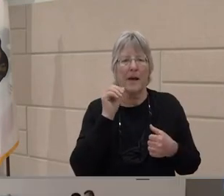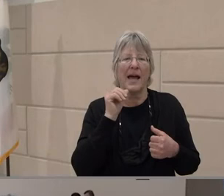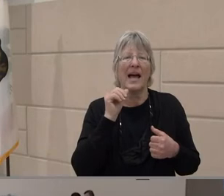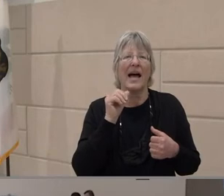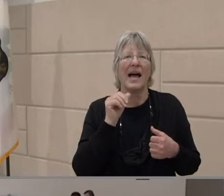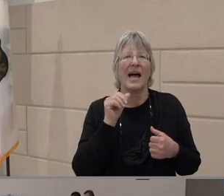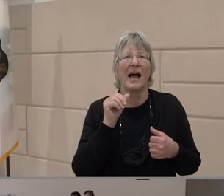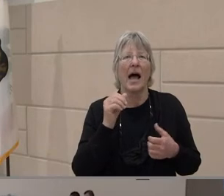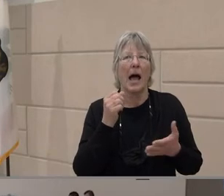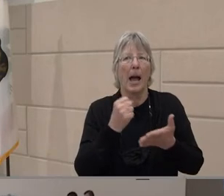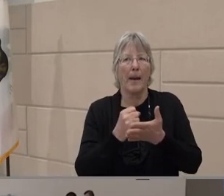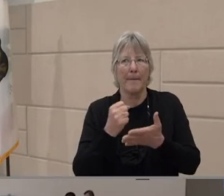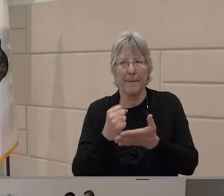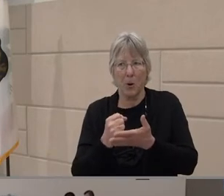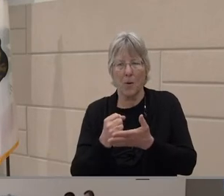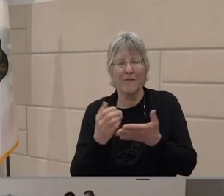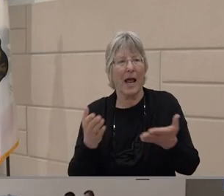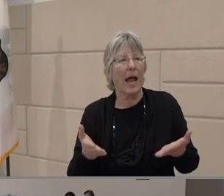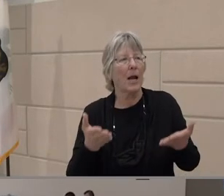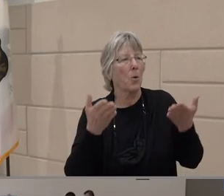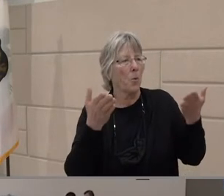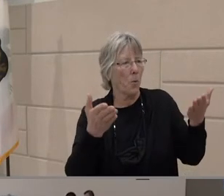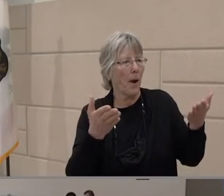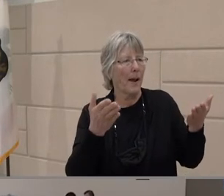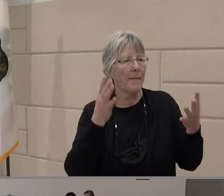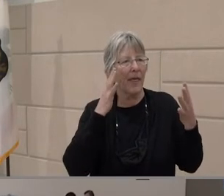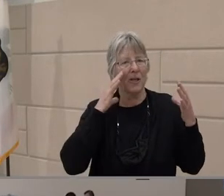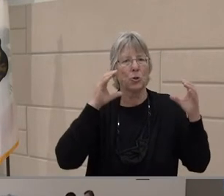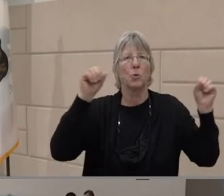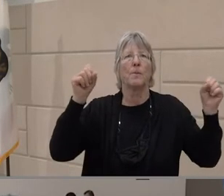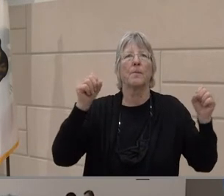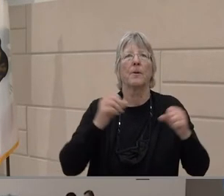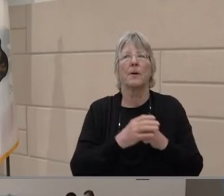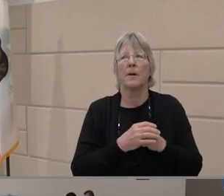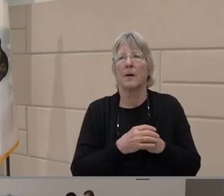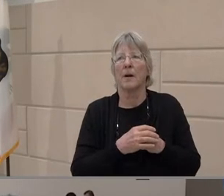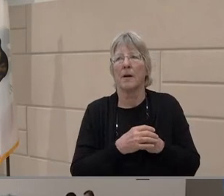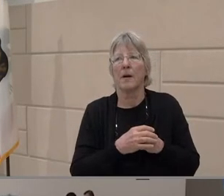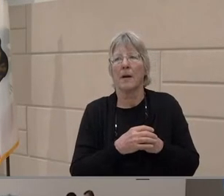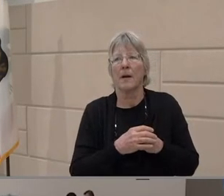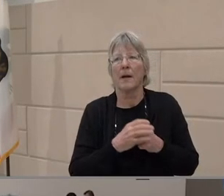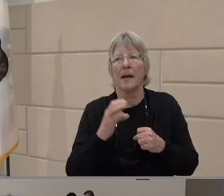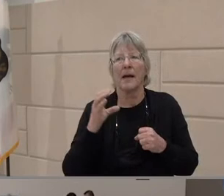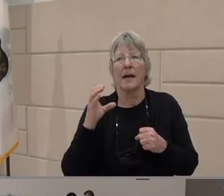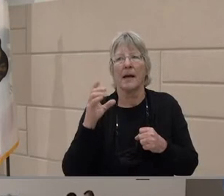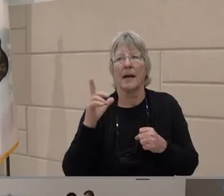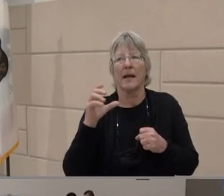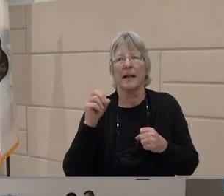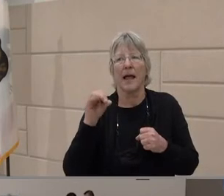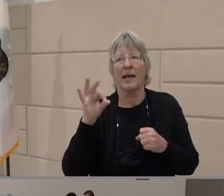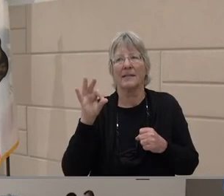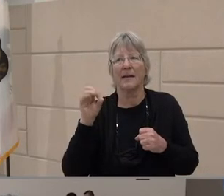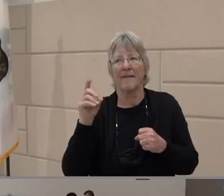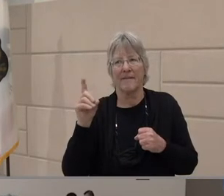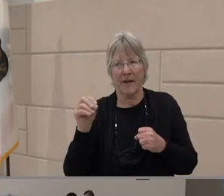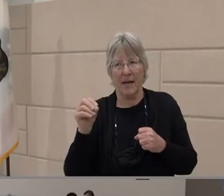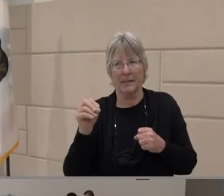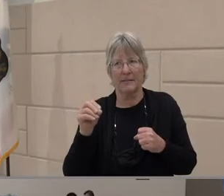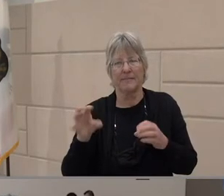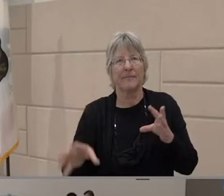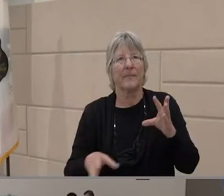ខ្ញុំសូមនិយាយពីរបាយការណ៍ដោយលោកអគ្គនាយកសាលារៀនយើងបាននិយាយពី